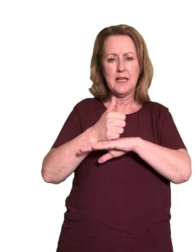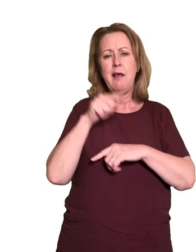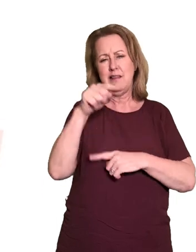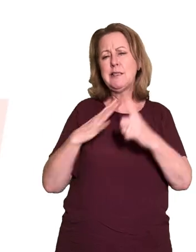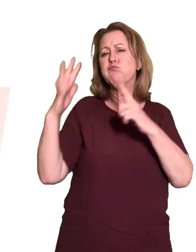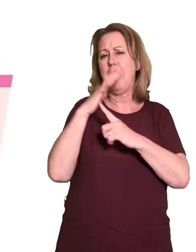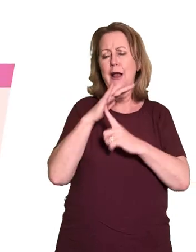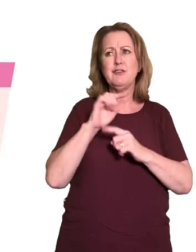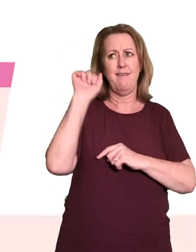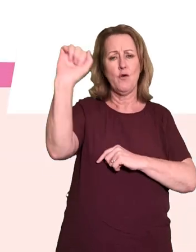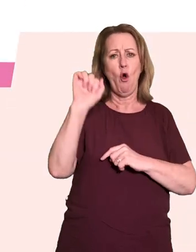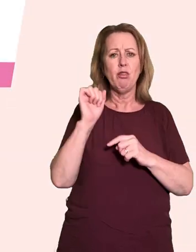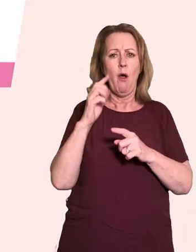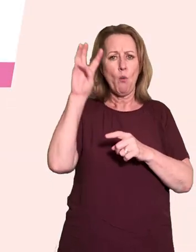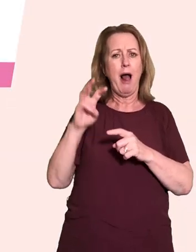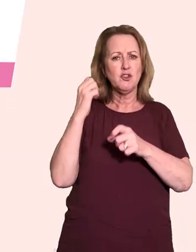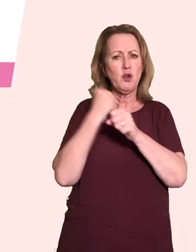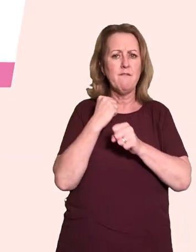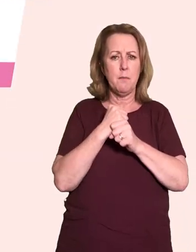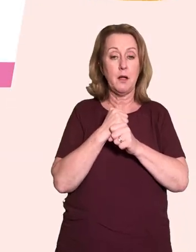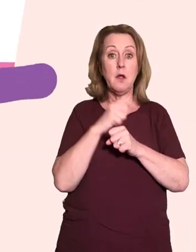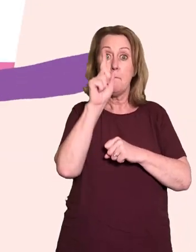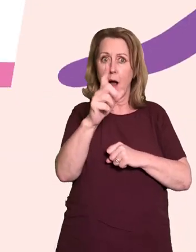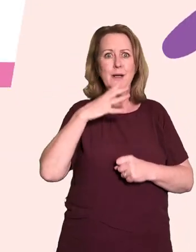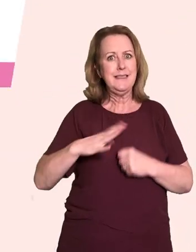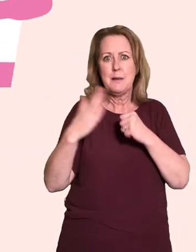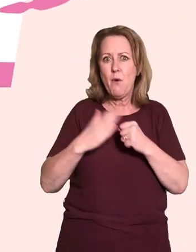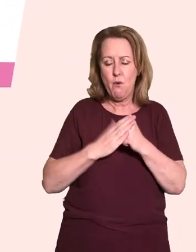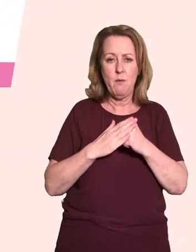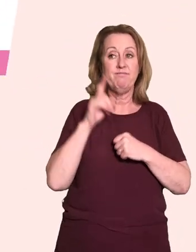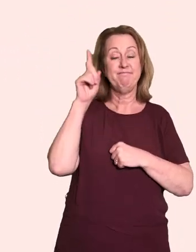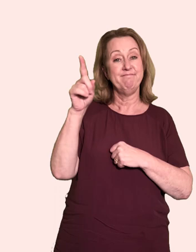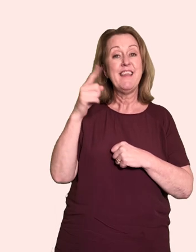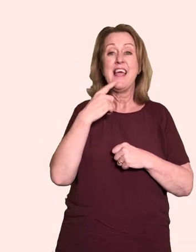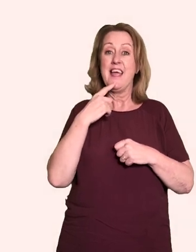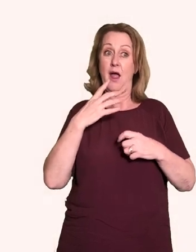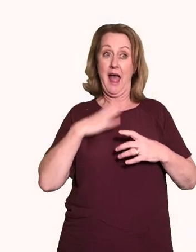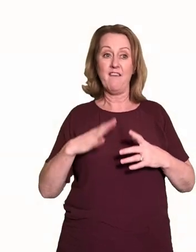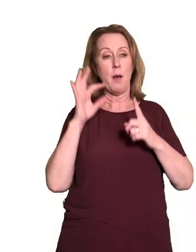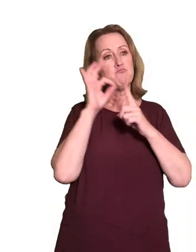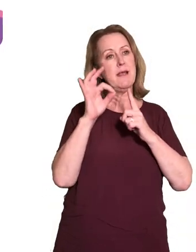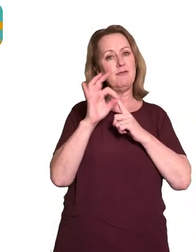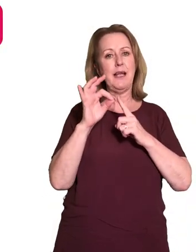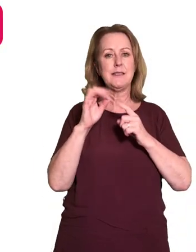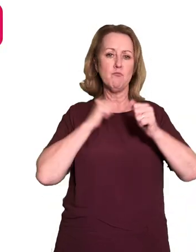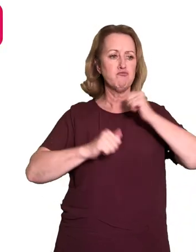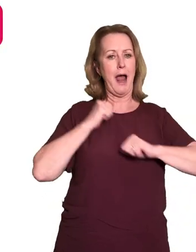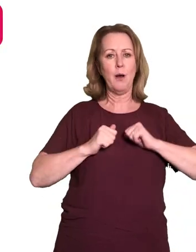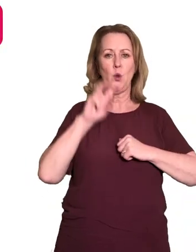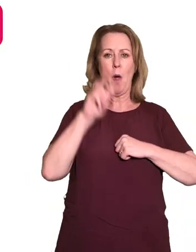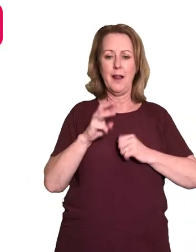tlodi mislif yn dal yn flaenoriaeth gan Llywodraeth Cymru, ond rŵan mae angen mynd ymhellach. Mae'r Llywodraeth am